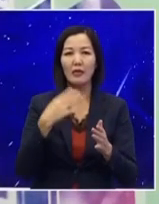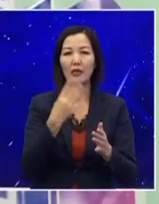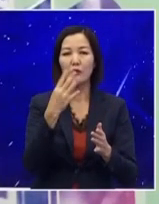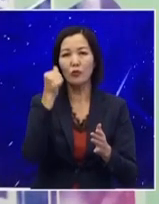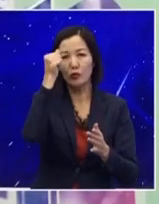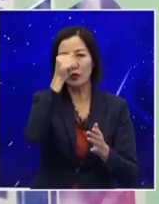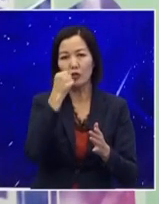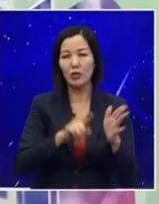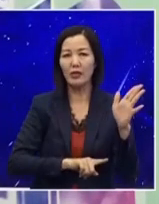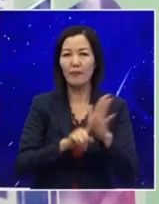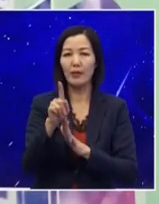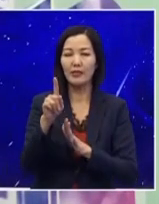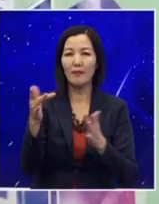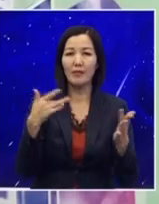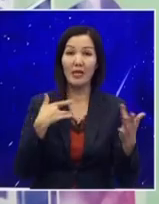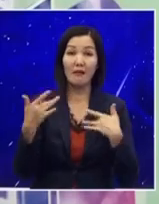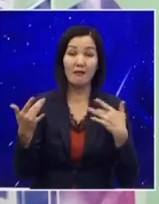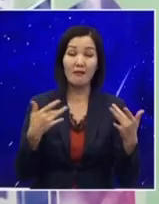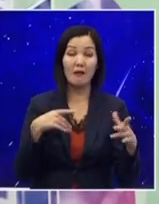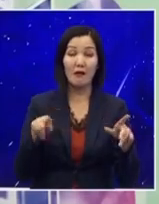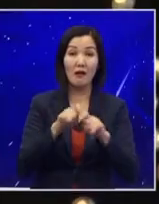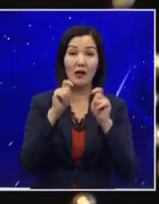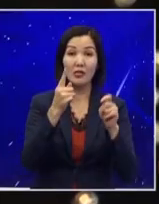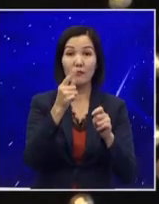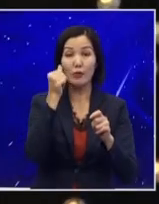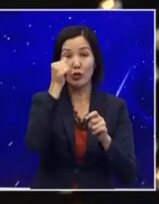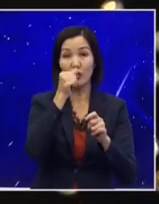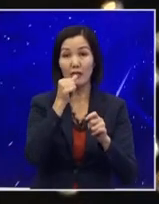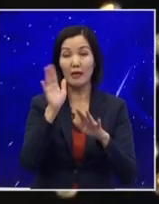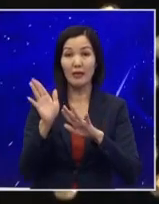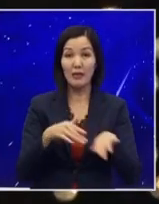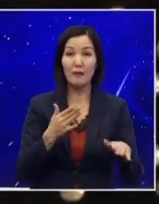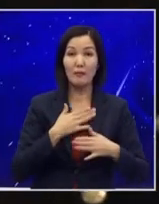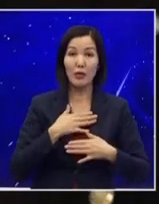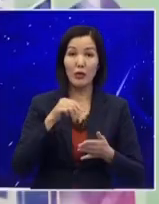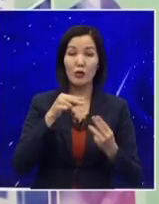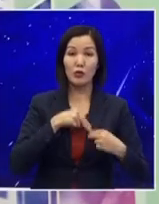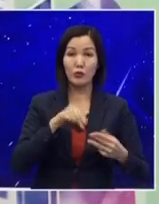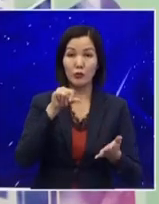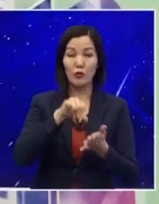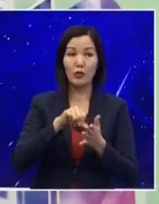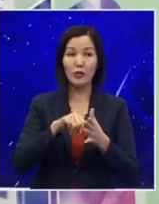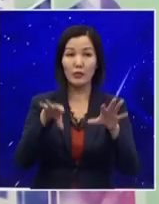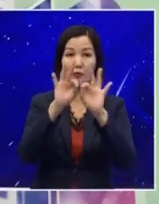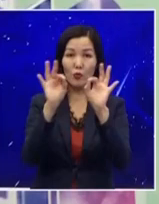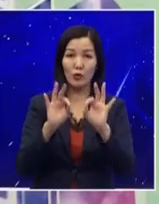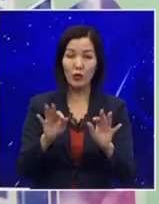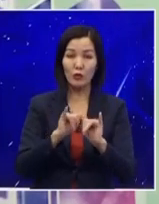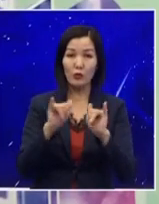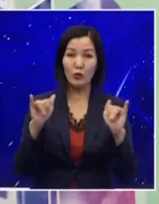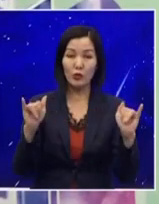жұмыс істеймін. Театр ашылғаннан кейін мен бір жылдан кейін келдім. Енді Құдайға шүкір, осы өнердің арқасында өстік,